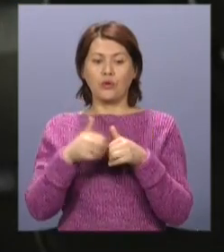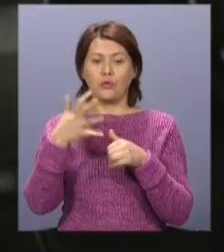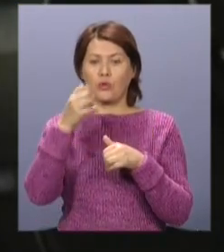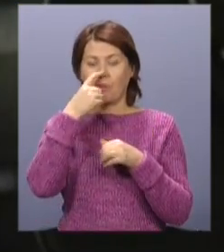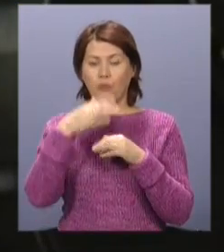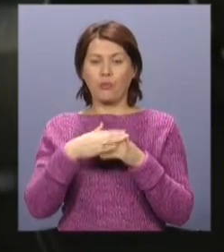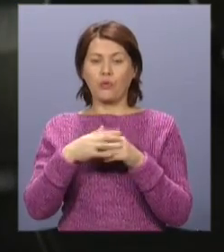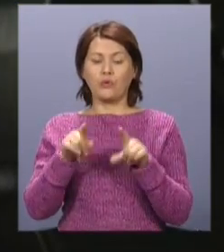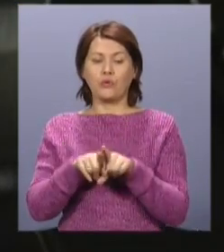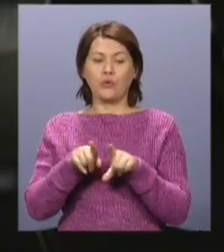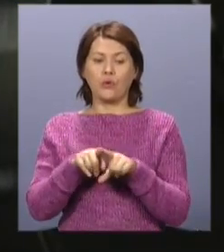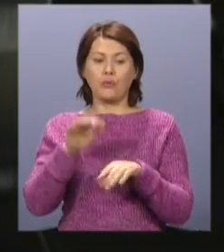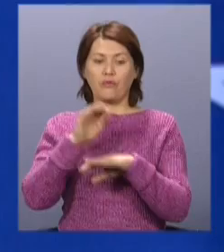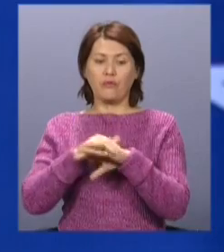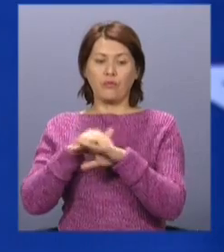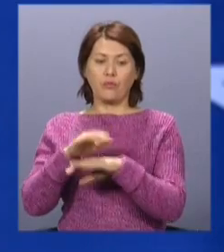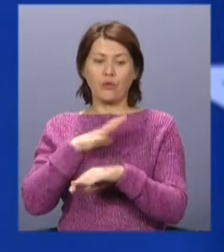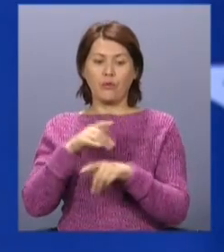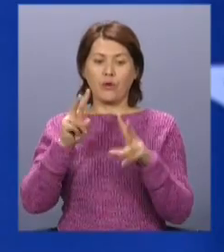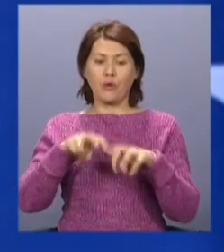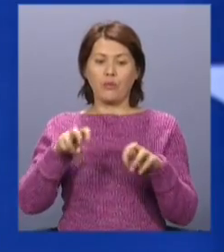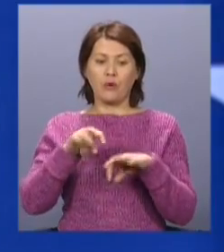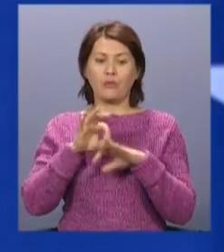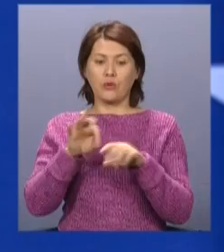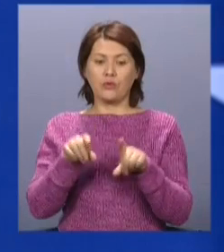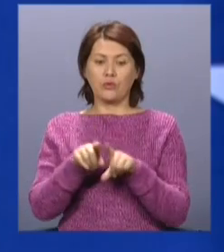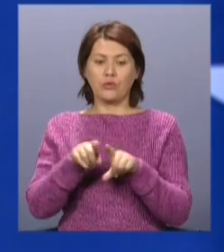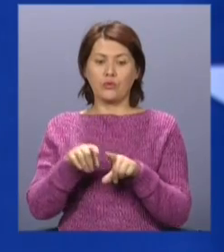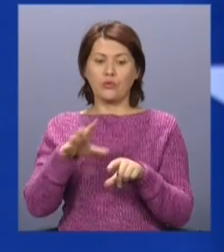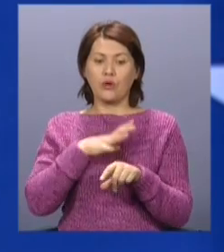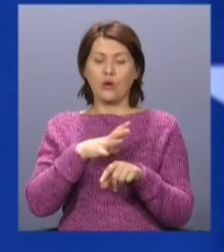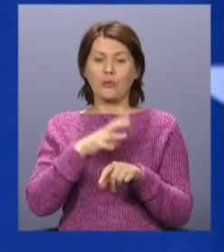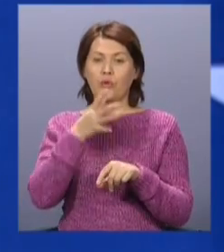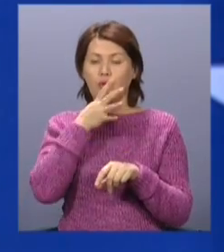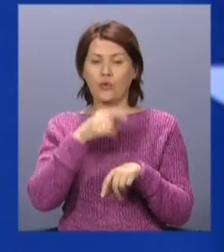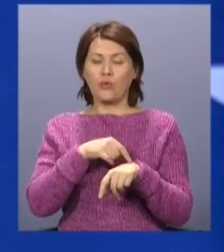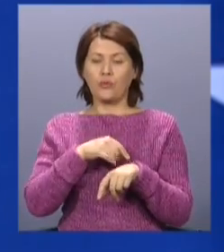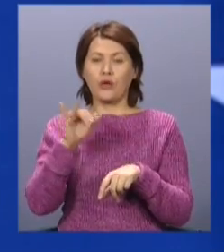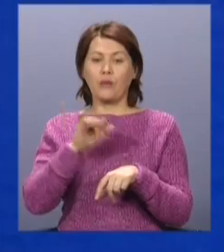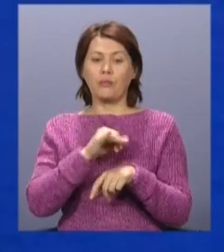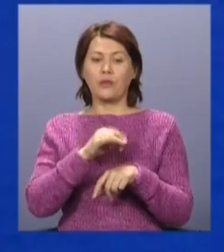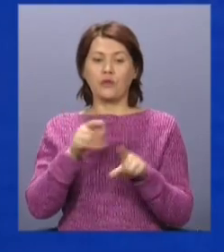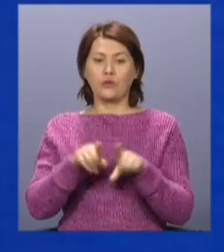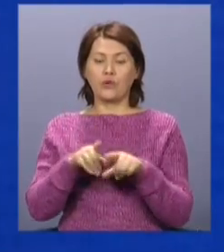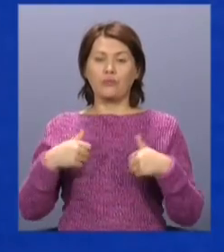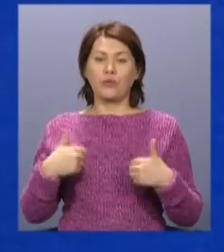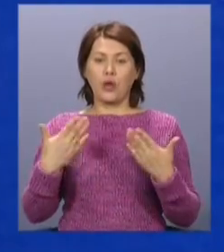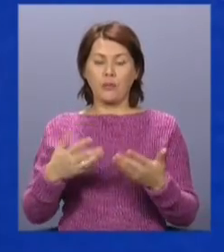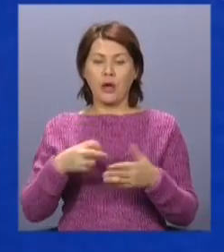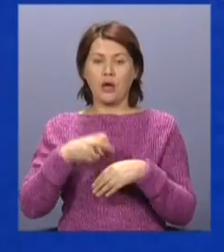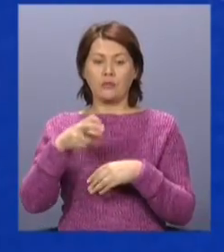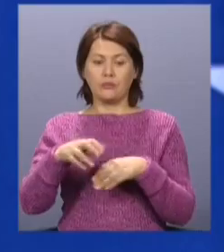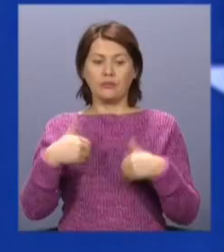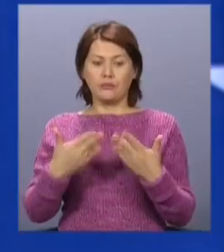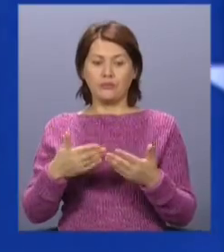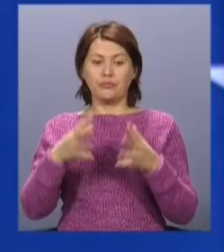500-дей ғана сондай бір не болды, фактылар болды. Расследование жасап, жаңағы бәрін қарап кезде бізге жаңағы сәлемдемелер хаппен келеді.